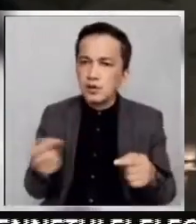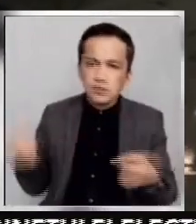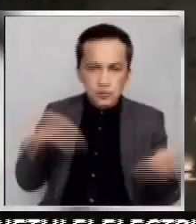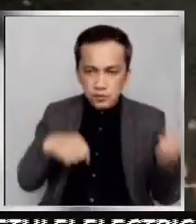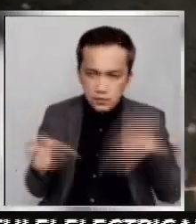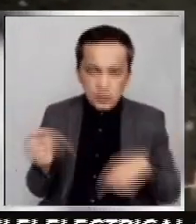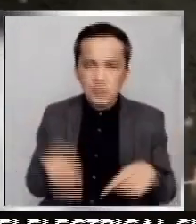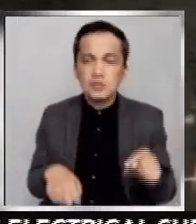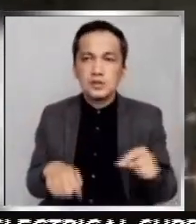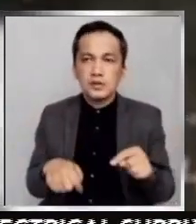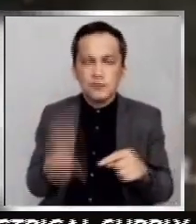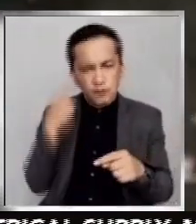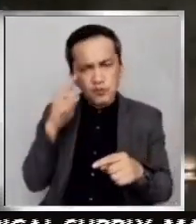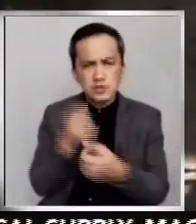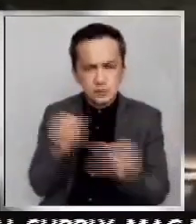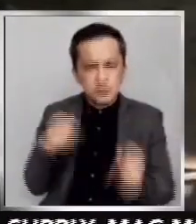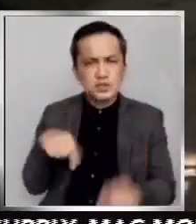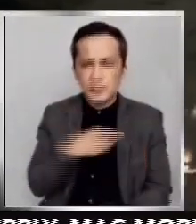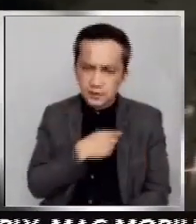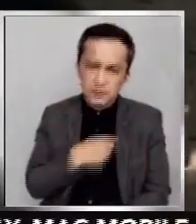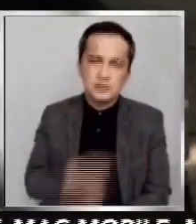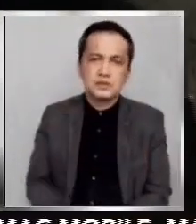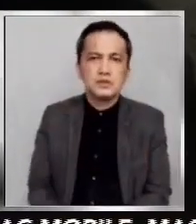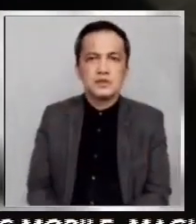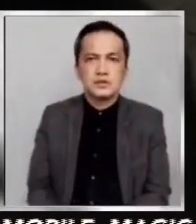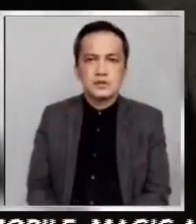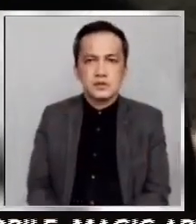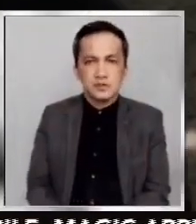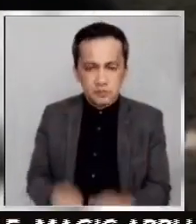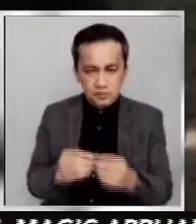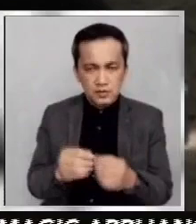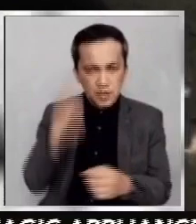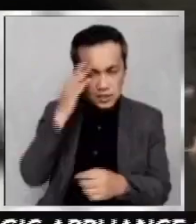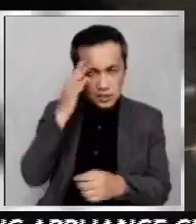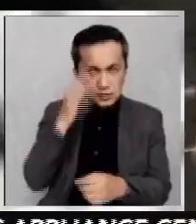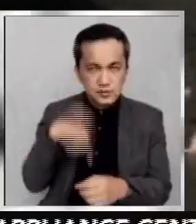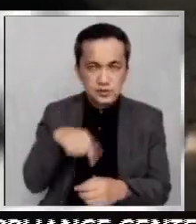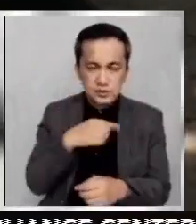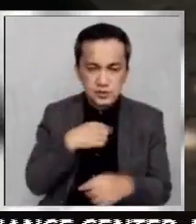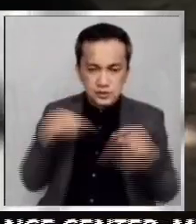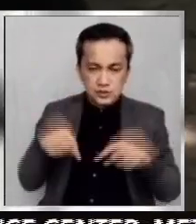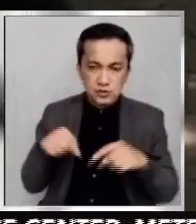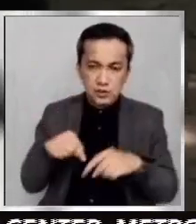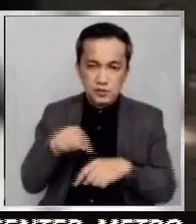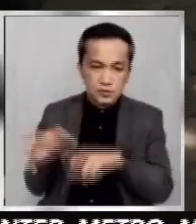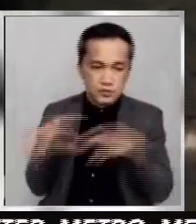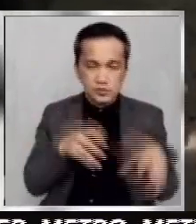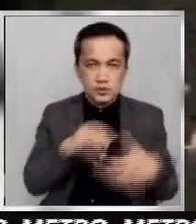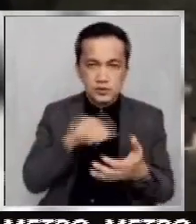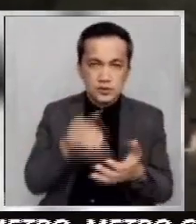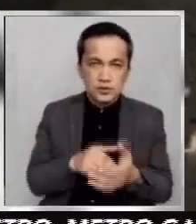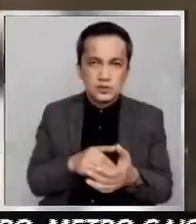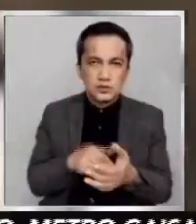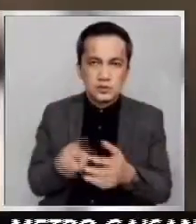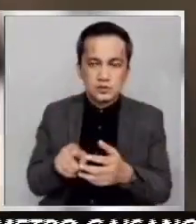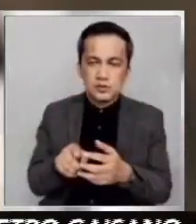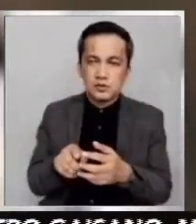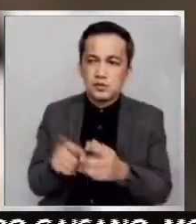for safety na din po naman. Lalo po araw sansa mo, digdi po kami sa evacuation, kadakol po sa sarong room, iba-ibang